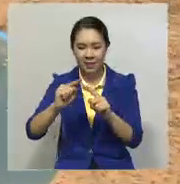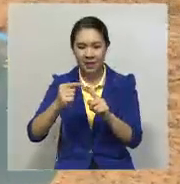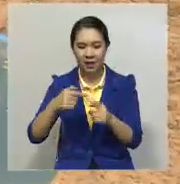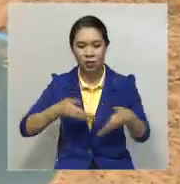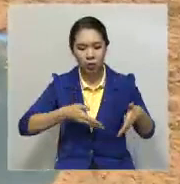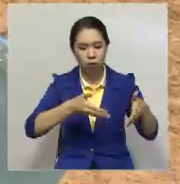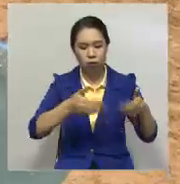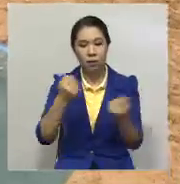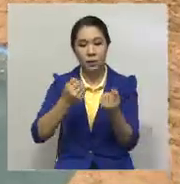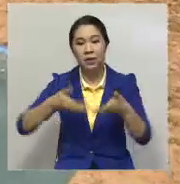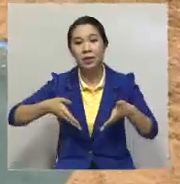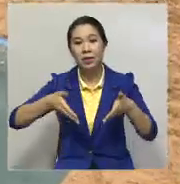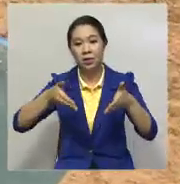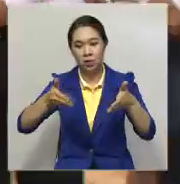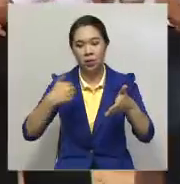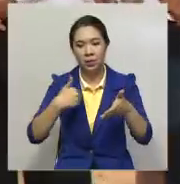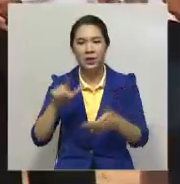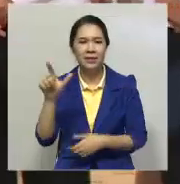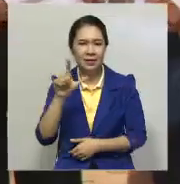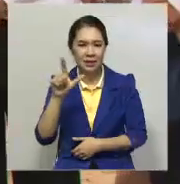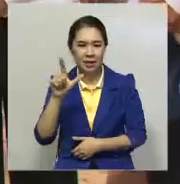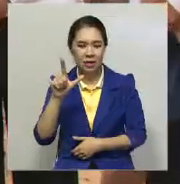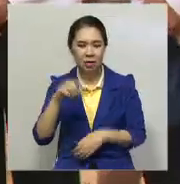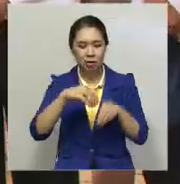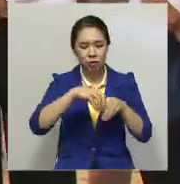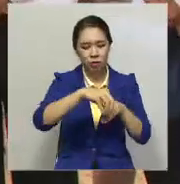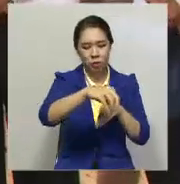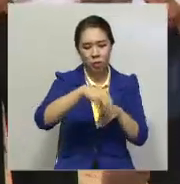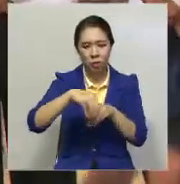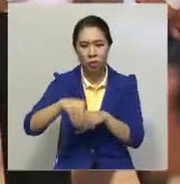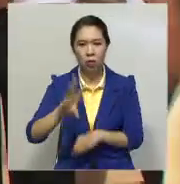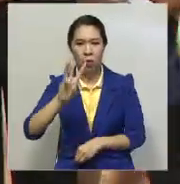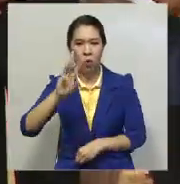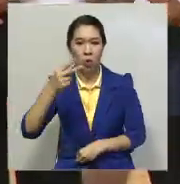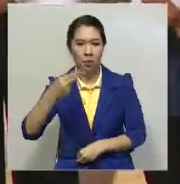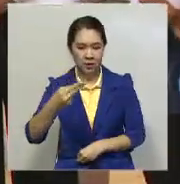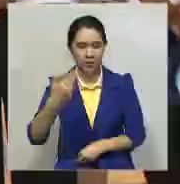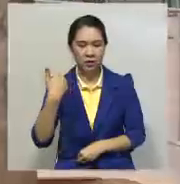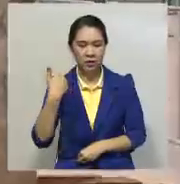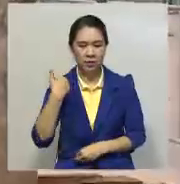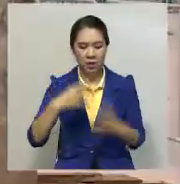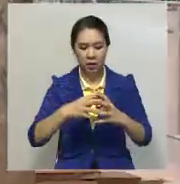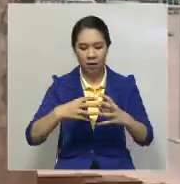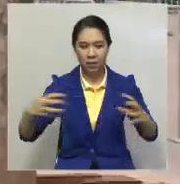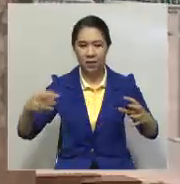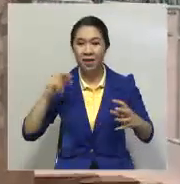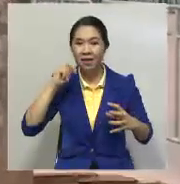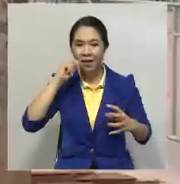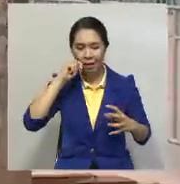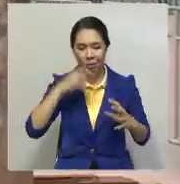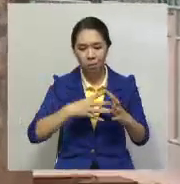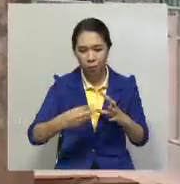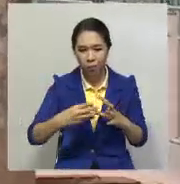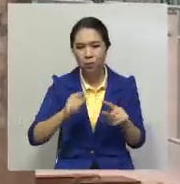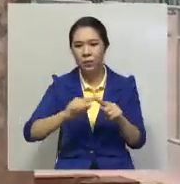นนราชดำเนินได้ประดับดอกไม้สีเหลืองจำนวน 60,000 ต้นพร้อมวางระบบระบายน้ำบริเวณท้องสนามหลวง